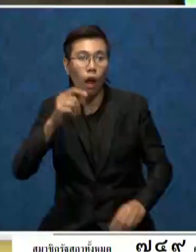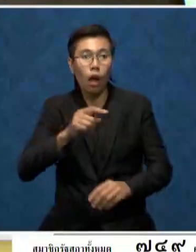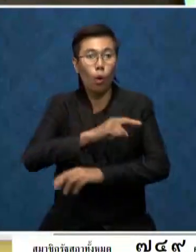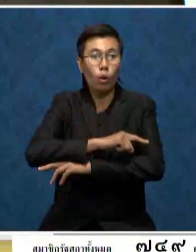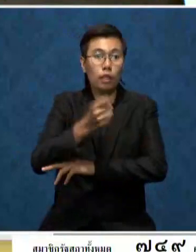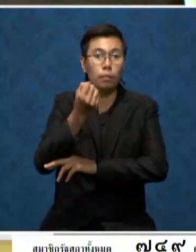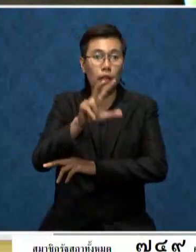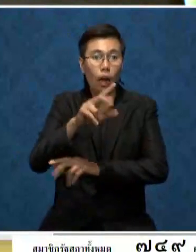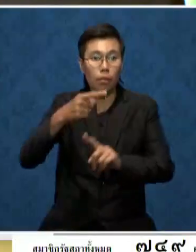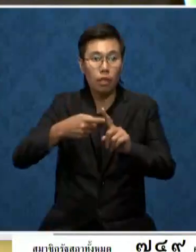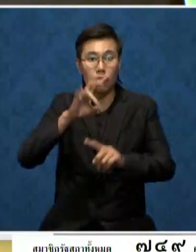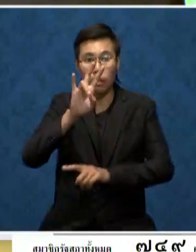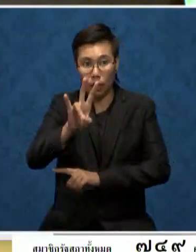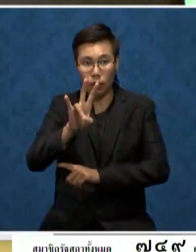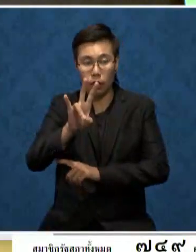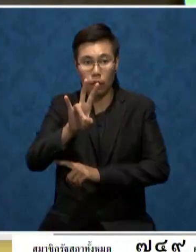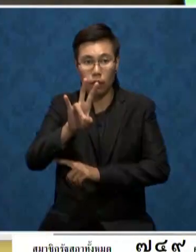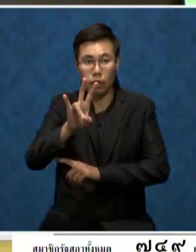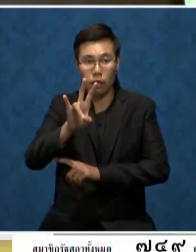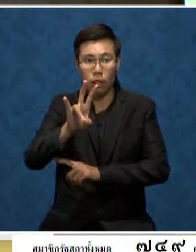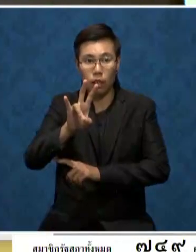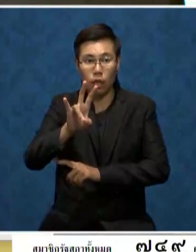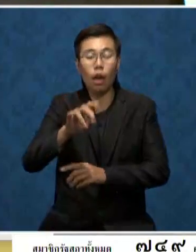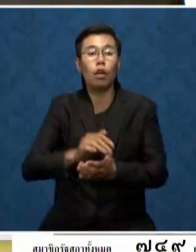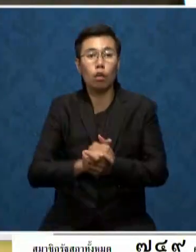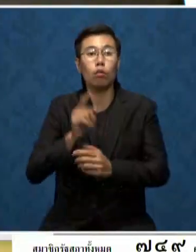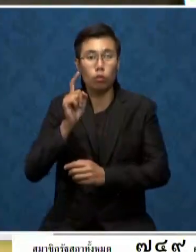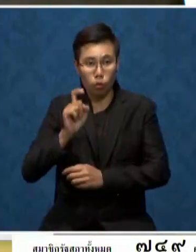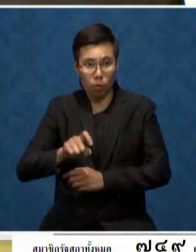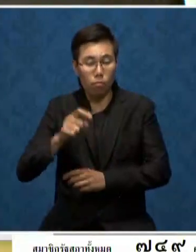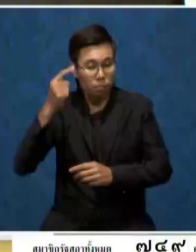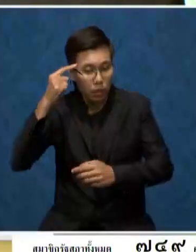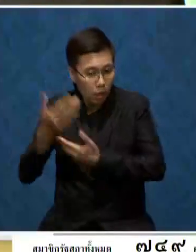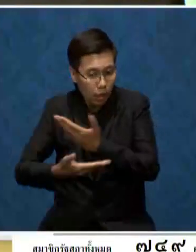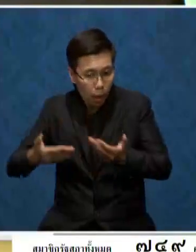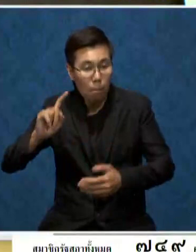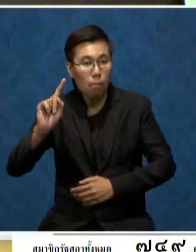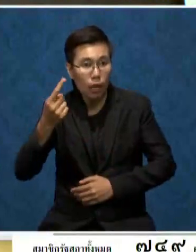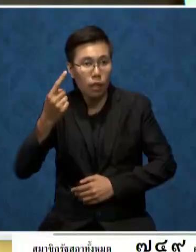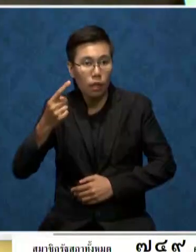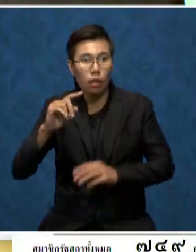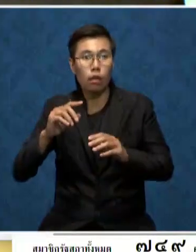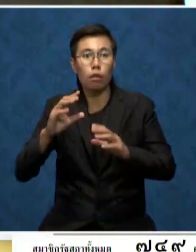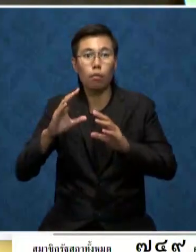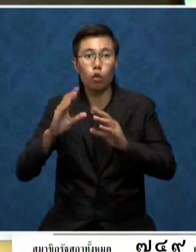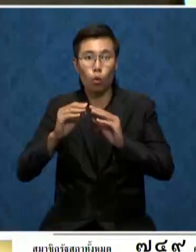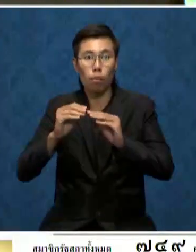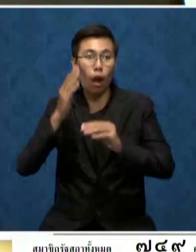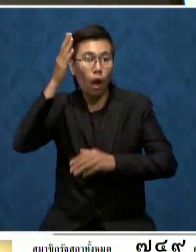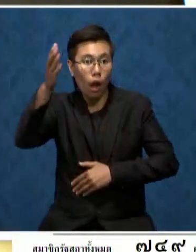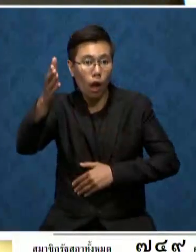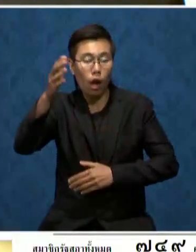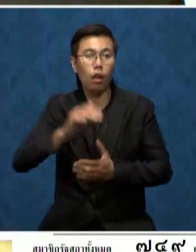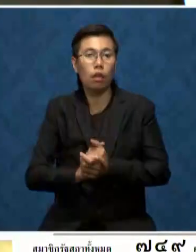มาถพี่นาได้อีกแต่จะลพี่นาในสมัไปชุมหน้านี่ก็เป็ยัติที่เสนอไปจากต้นประเด็ที่ 2